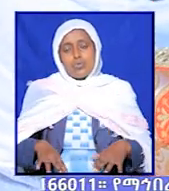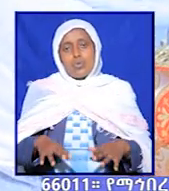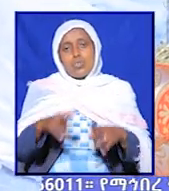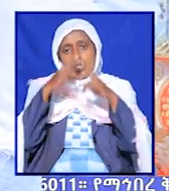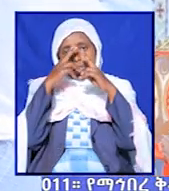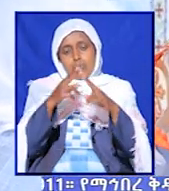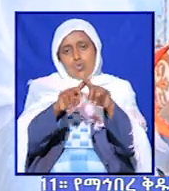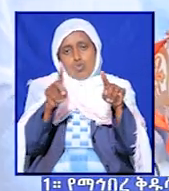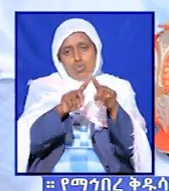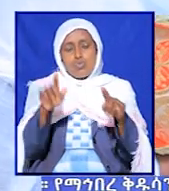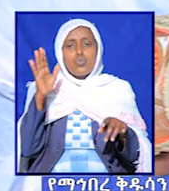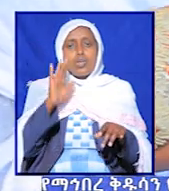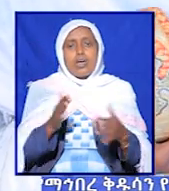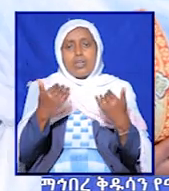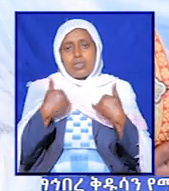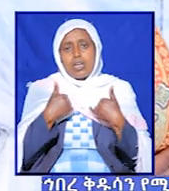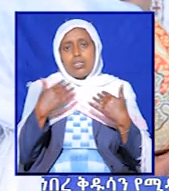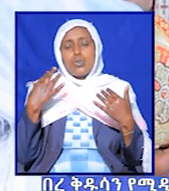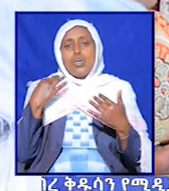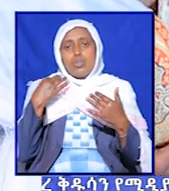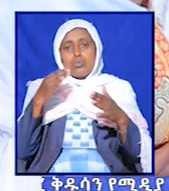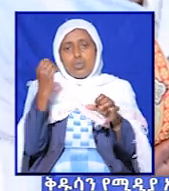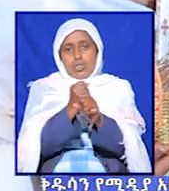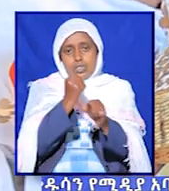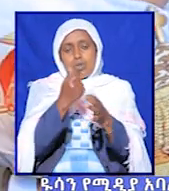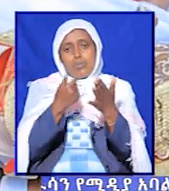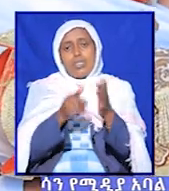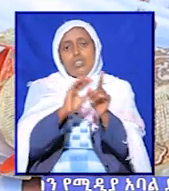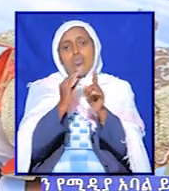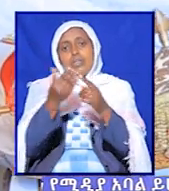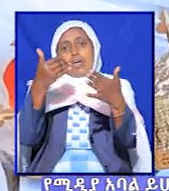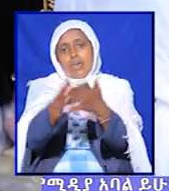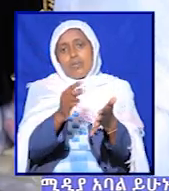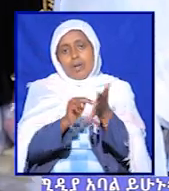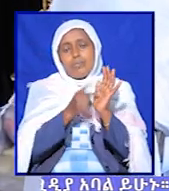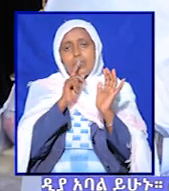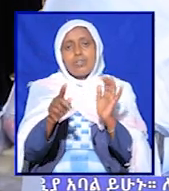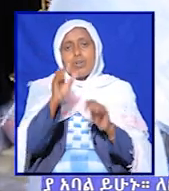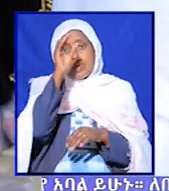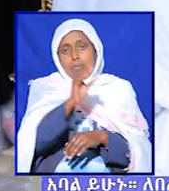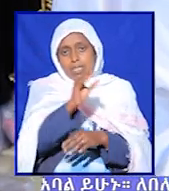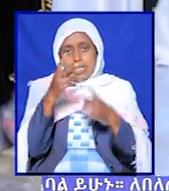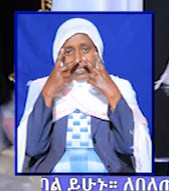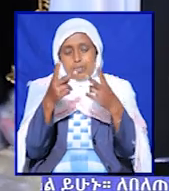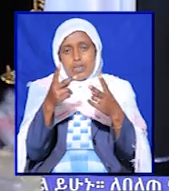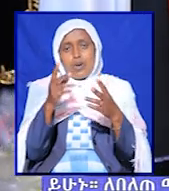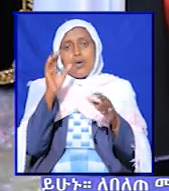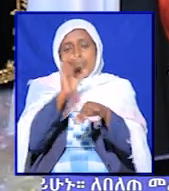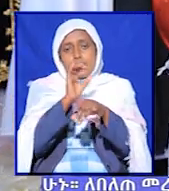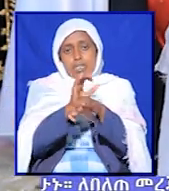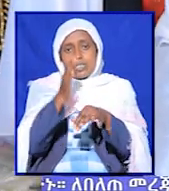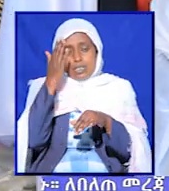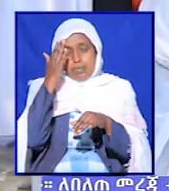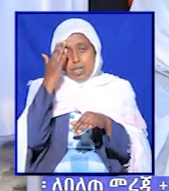ልብሶች ልዩ ልዩ ጌጣጌጥ ካላቸው ልብሶች ተሰርቶ በእንደዚህ መልኩ ይቀርባል ማለት ነው። መስቀል እንደምናውቀው በነገራችን ላይ